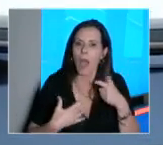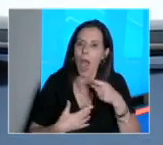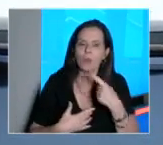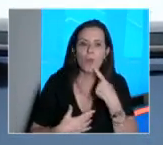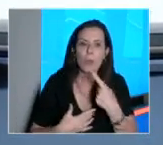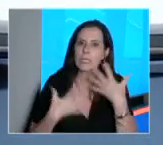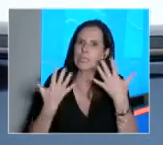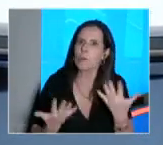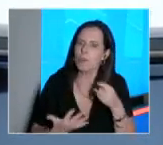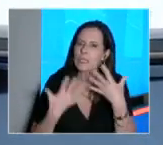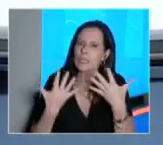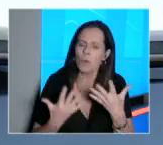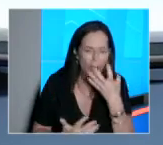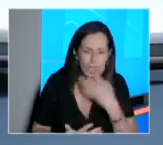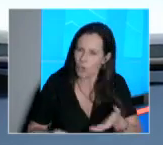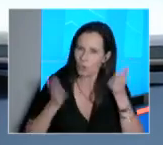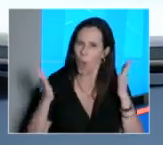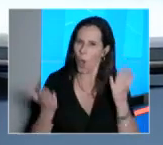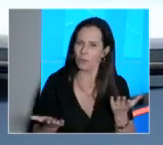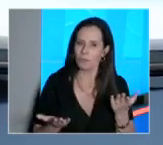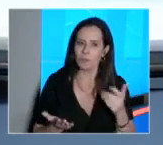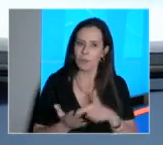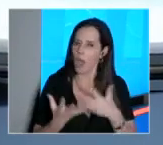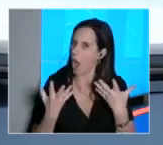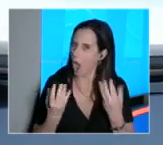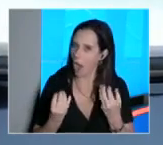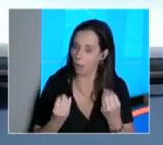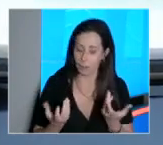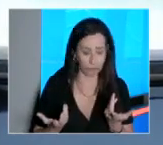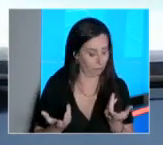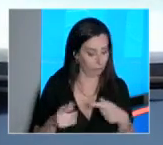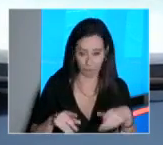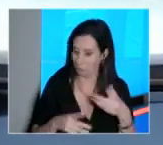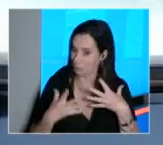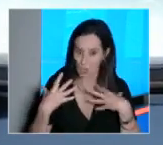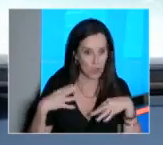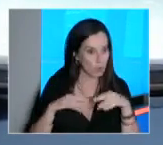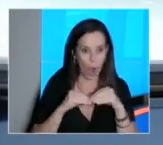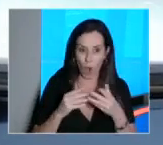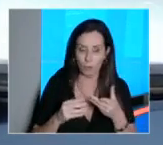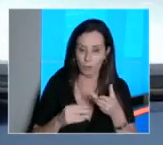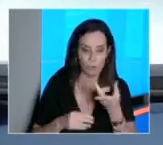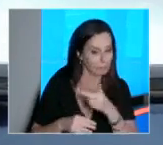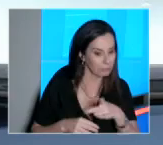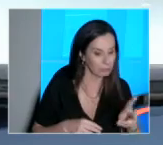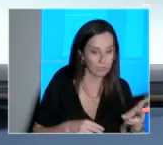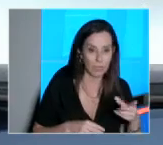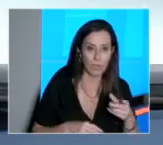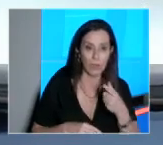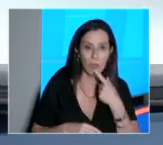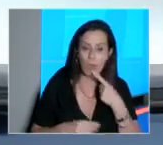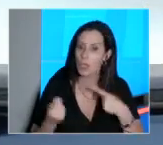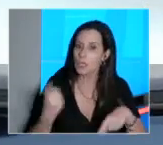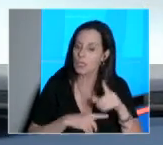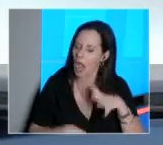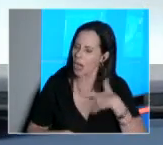אתה אומר סיפור שהוא סיפור טרגי, כי הרבה אחים ואחיות ומשפחה איבדנו לאורך הדרך, אני אומר איבדנו